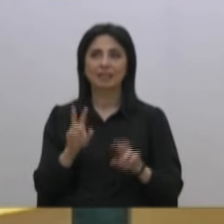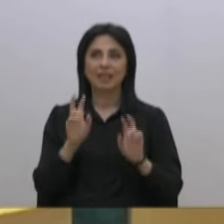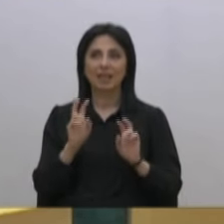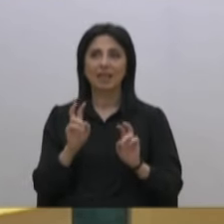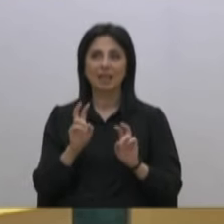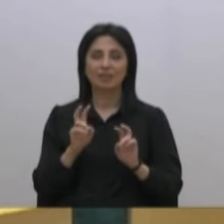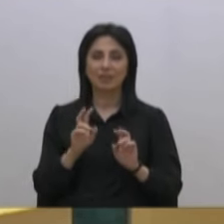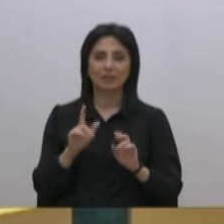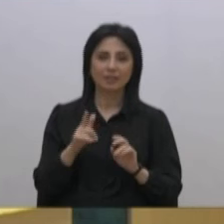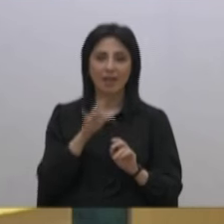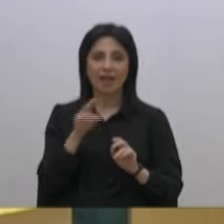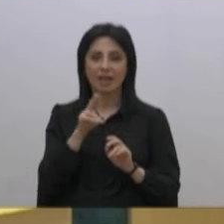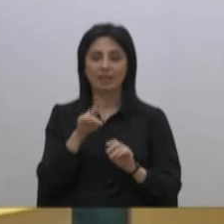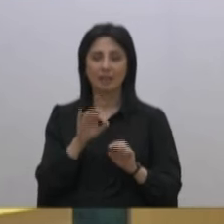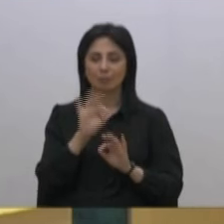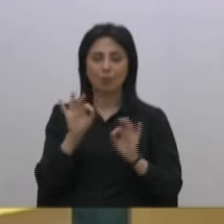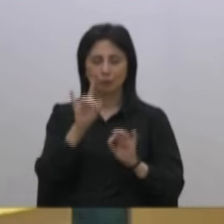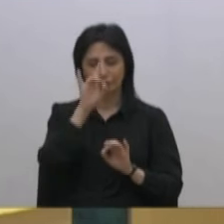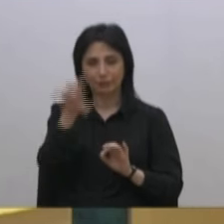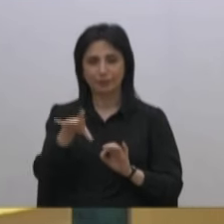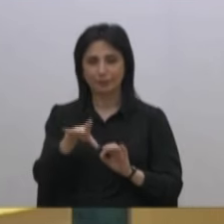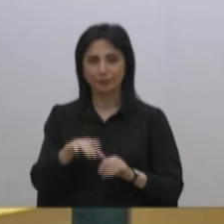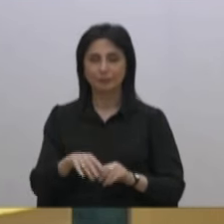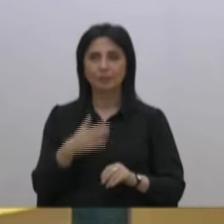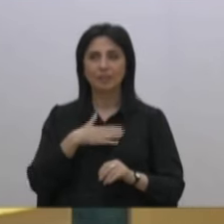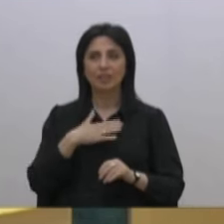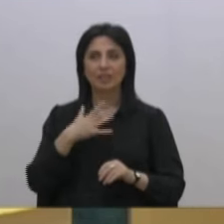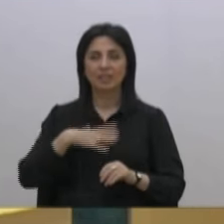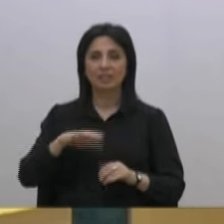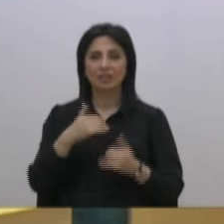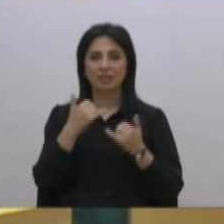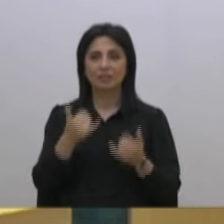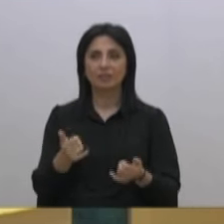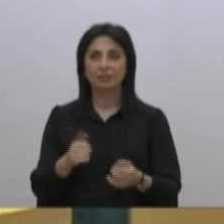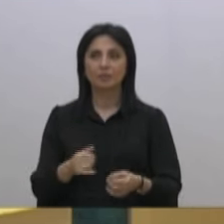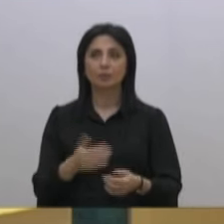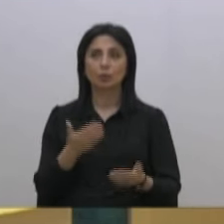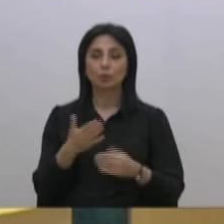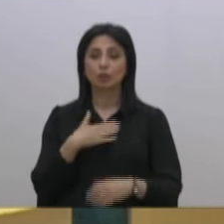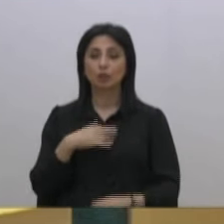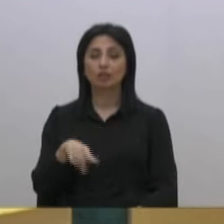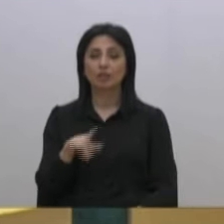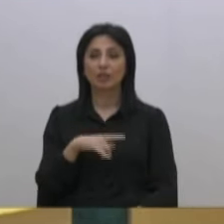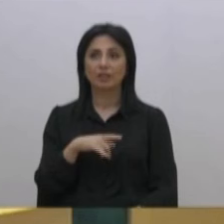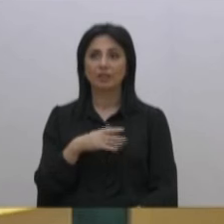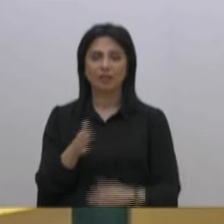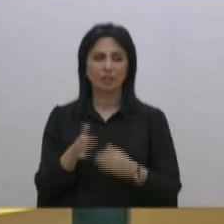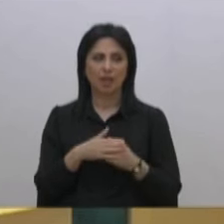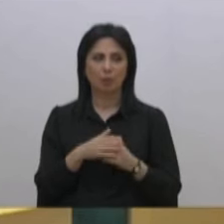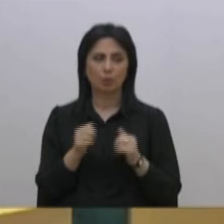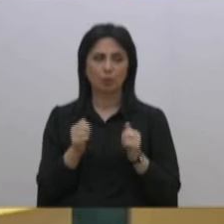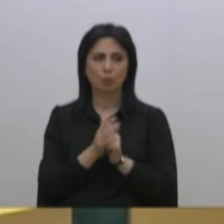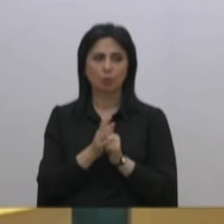წოდებული ლენდმარკ პროექტი ჩვენი ქვეყნისთვის. თუ ჩვენ დაახლოებით 15 წლის წინ,